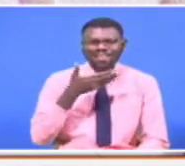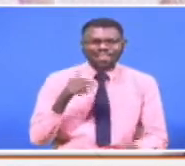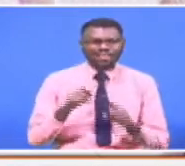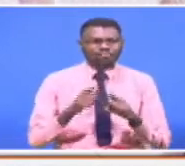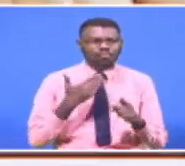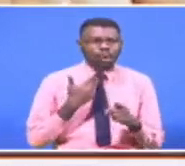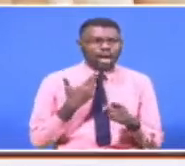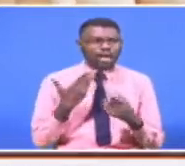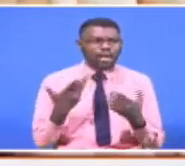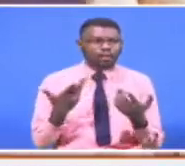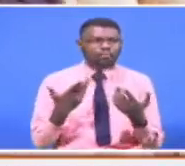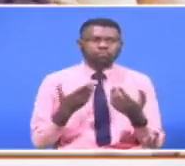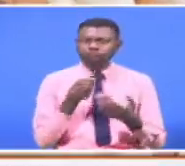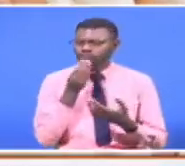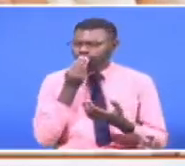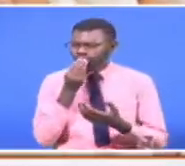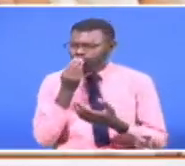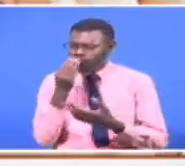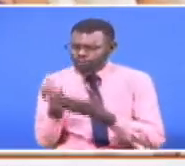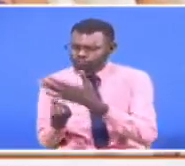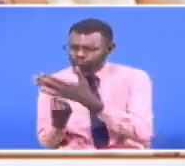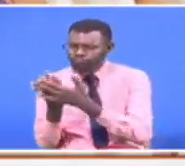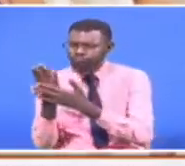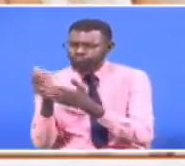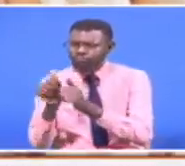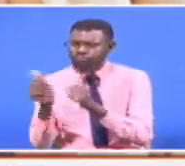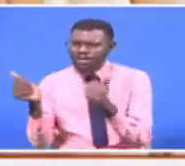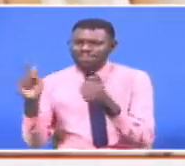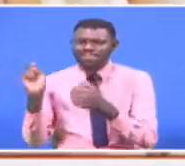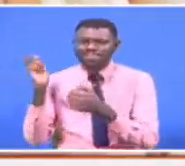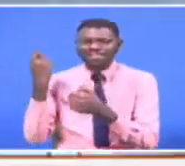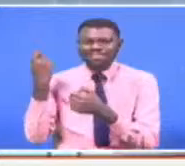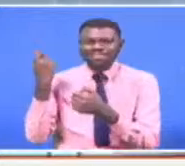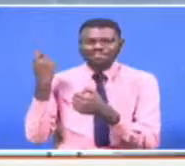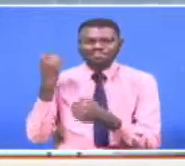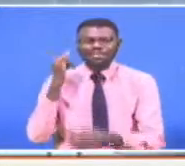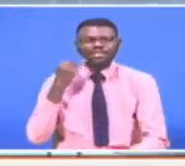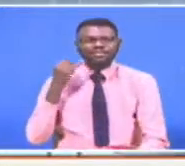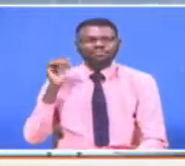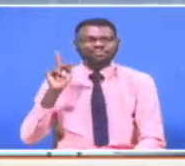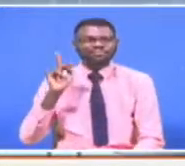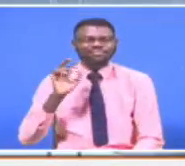kuimarisha ukuzaji wa mimea ya kuzalisha mafuta hayo nchini. Jeff.